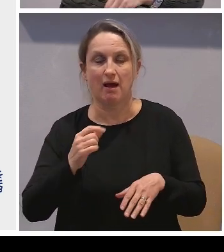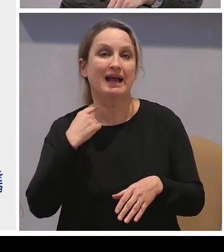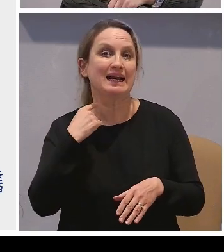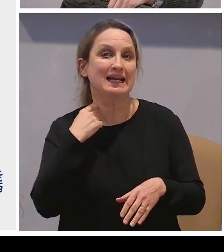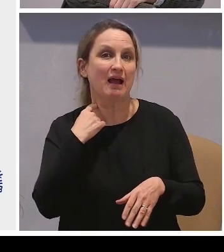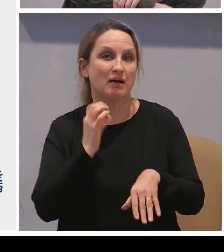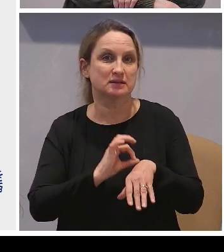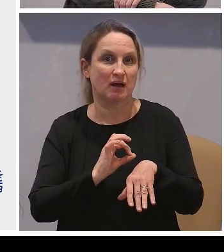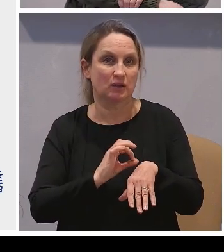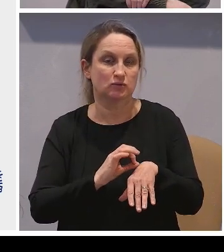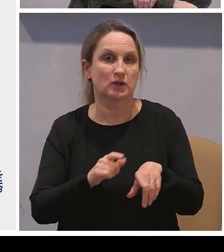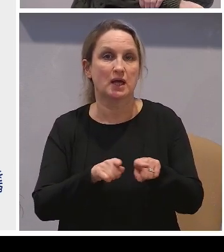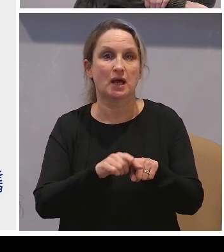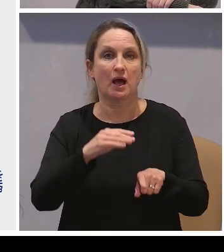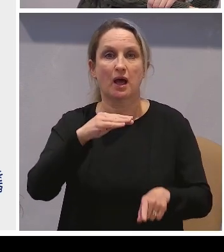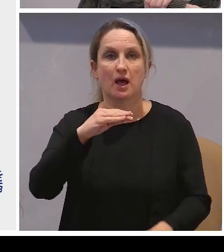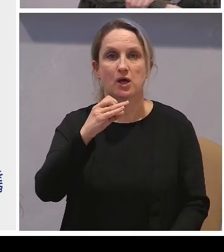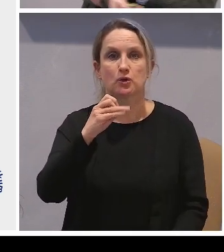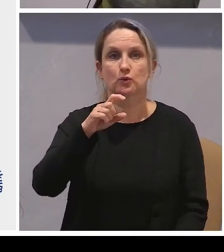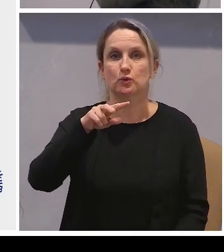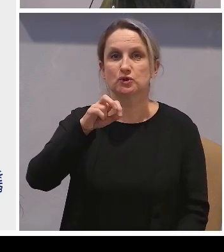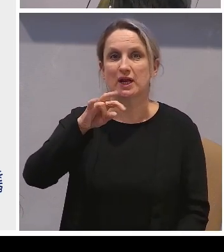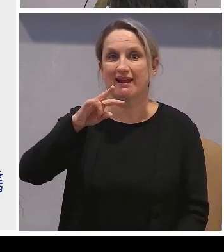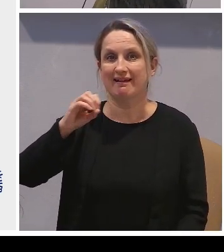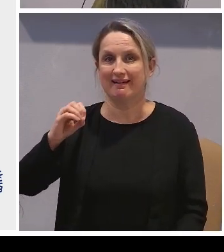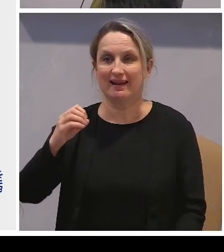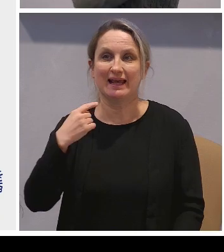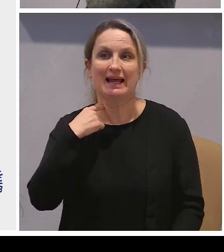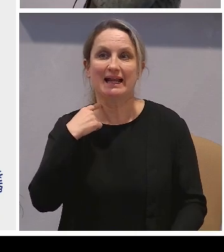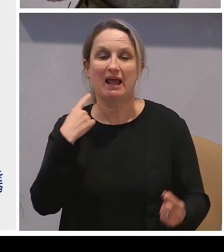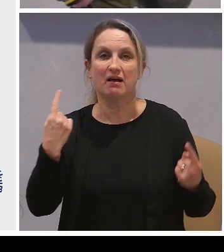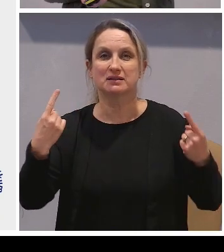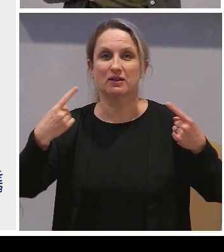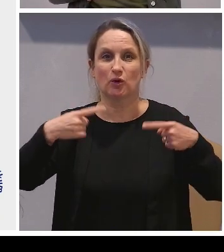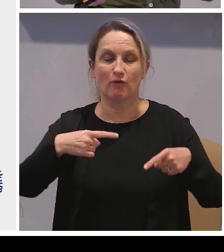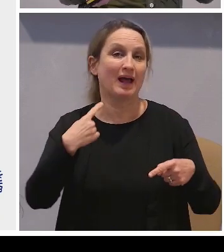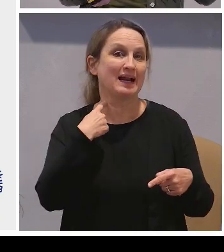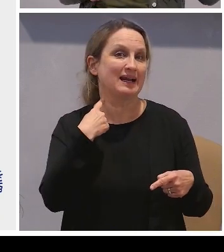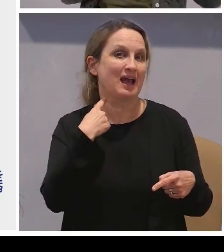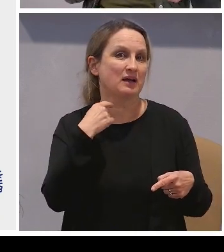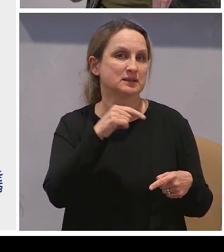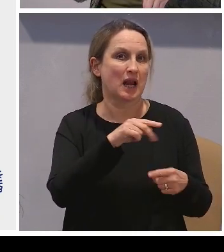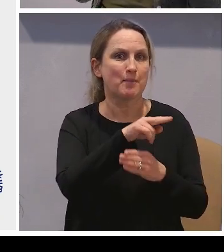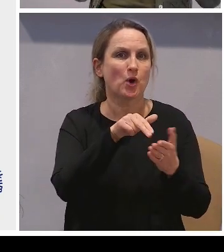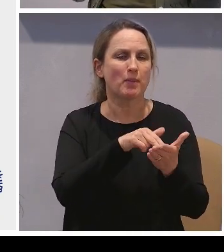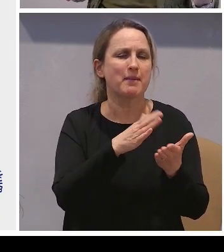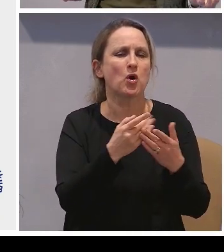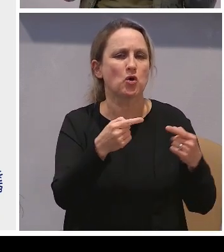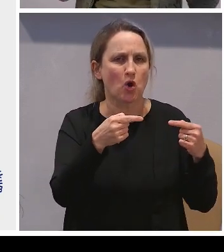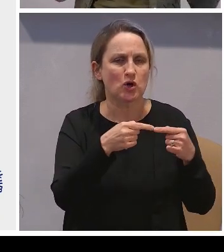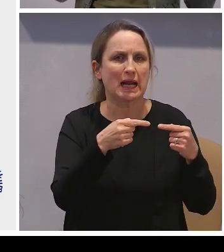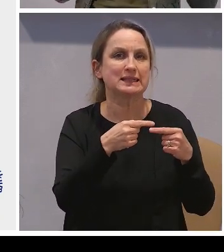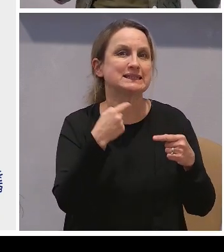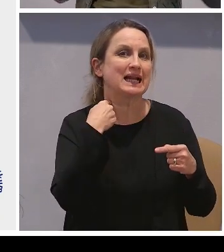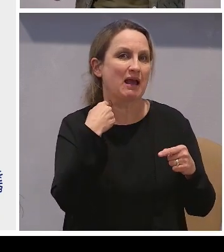Duchenne'i lihasdüstroofia läheb siis And siia here we come to lihasele, et meil on Duchenne probleem muscle konkreetselt dystrophy. lihases, see on